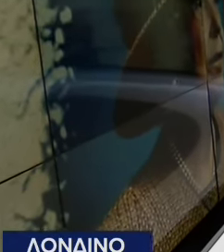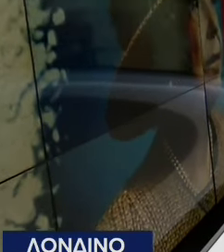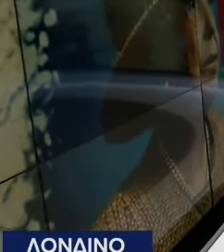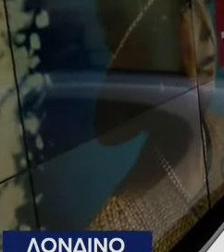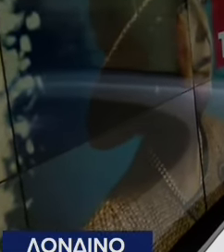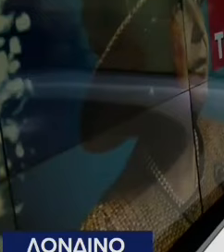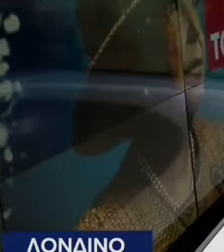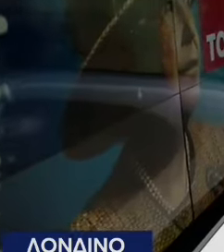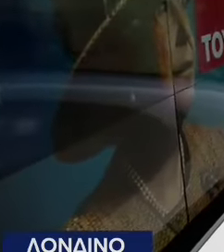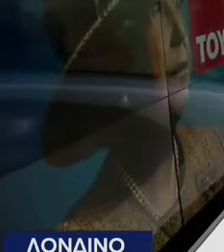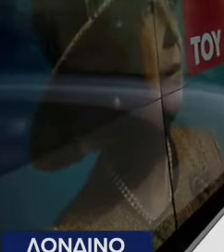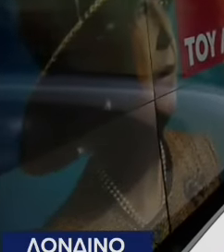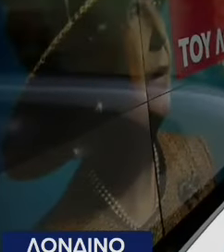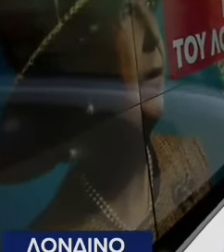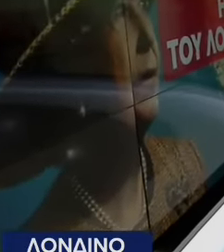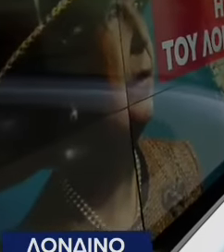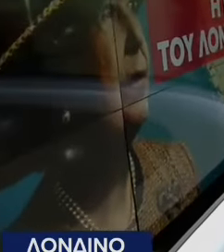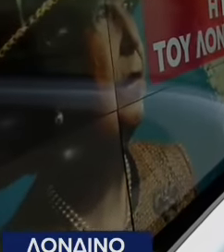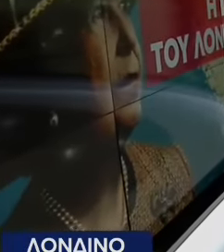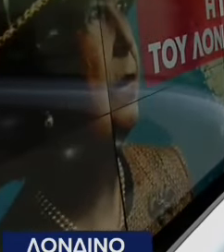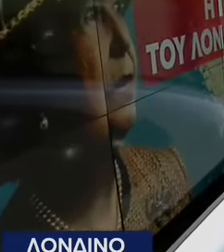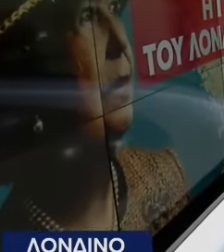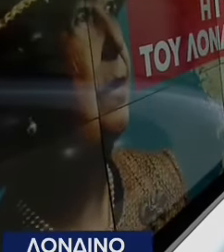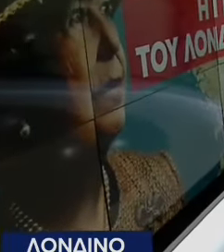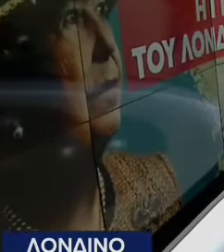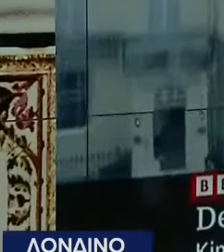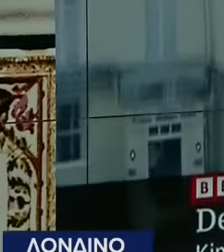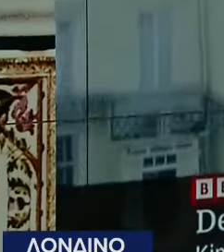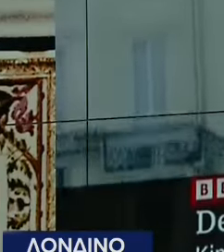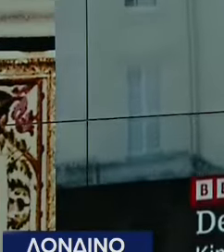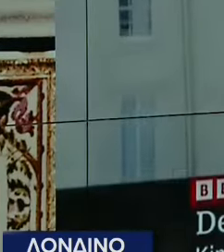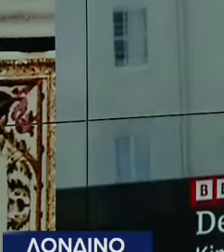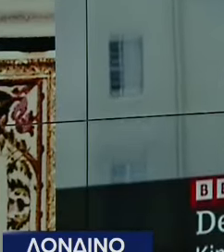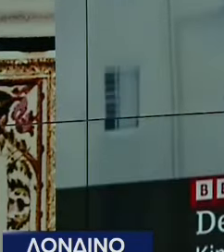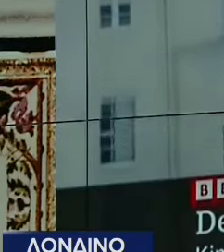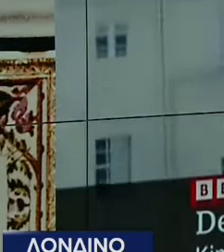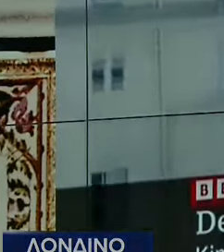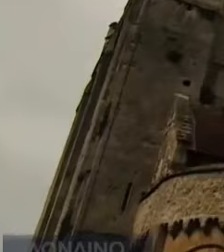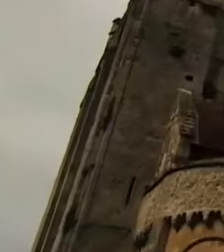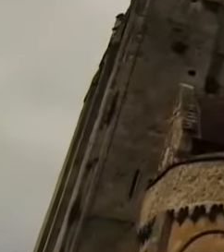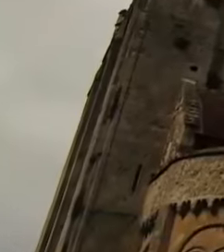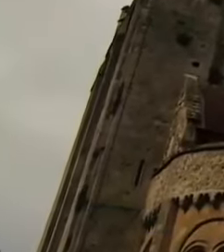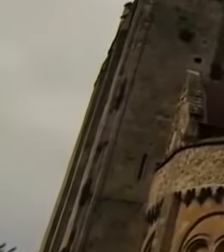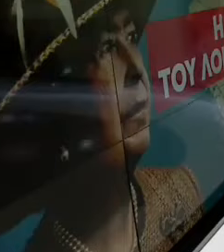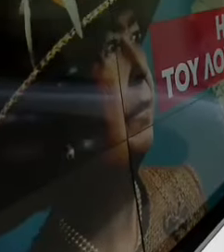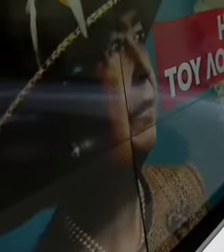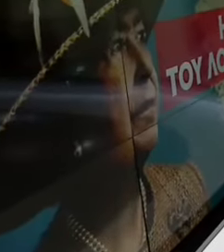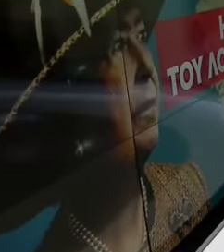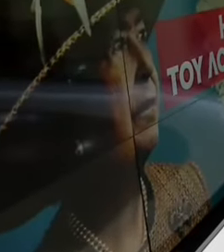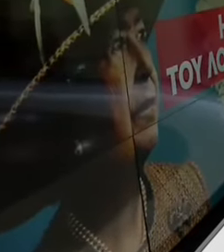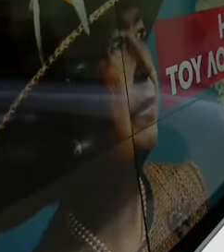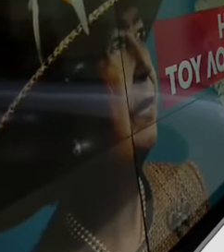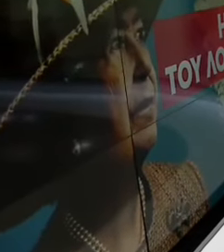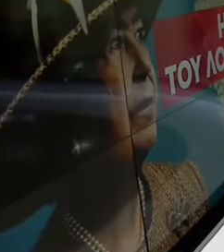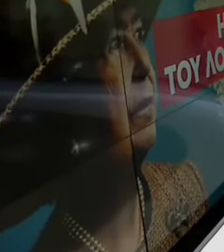που θα βασιλεύσει ο Κάρολος, θα μπορέσει να το κρατήσει ίδιο όπως το κράτησε η μητέρα του. Πάμε να δούμε όλες τις